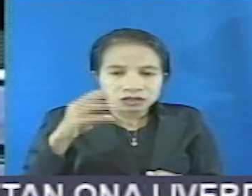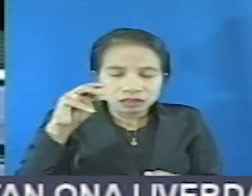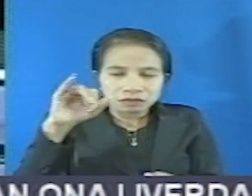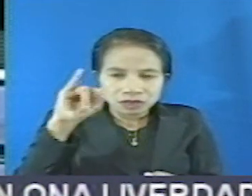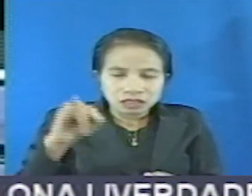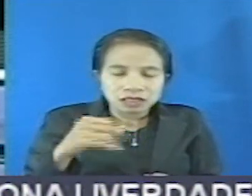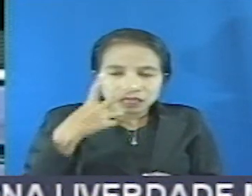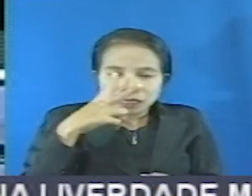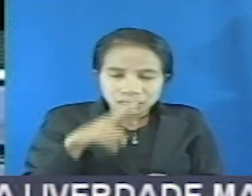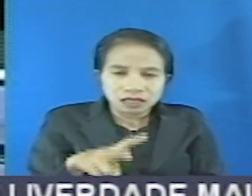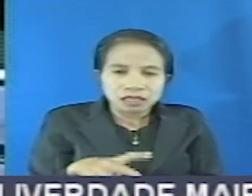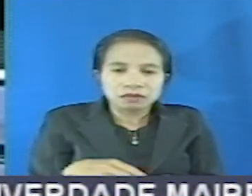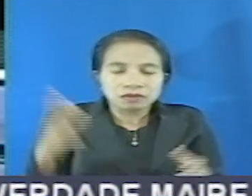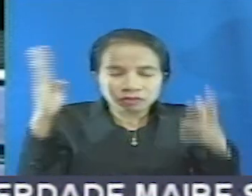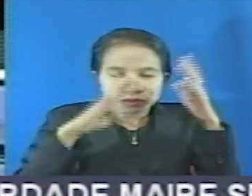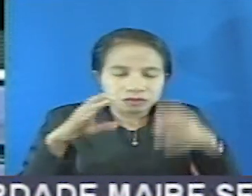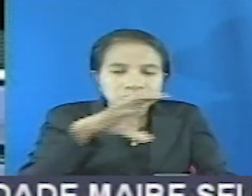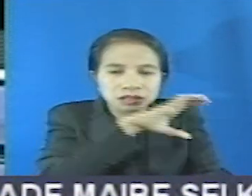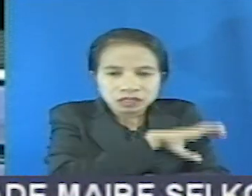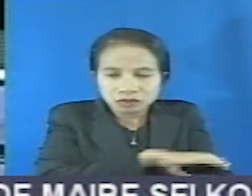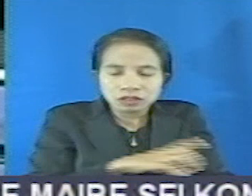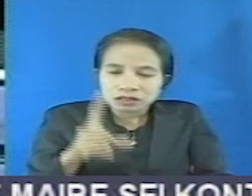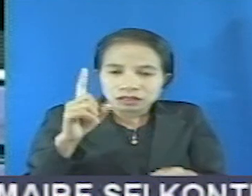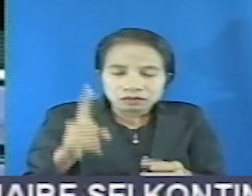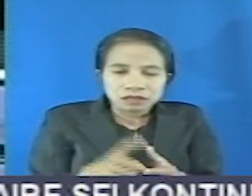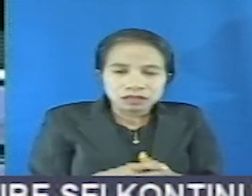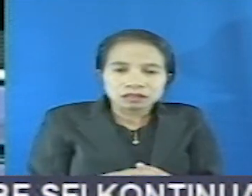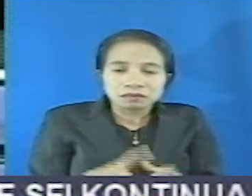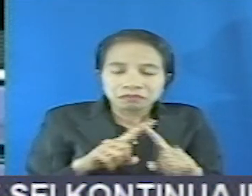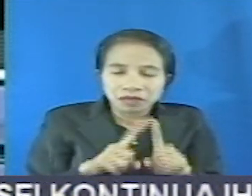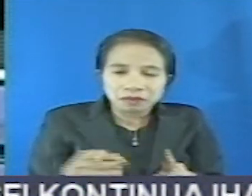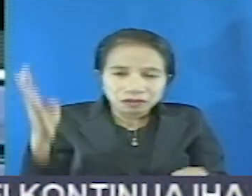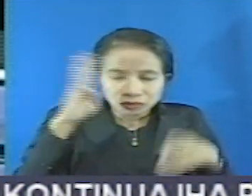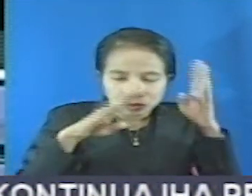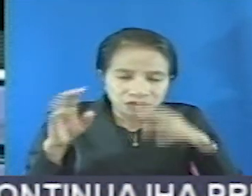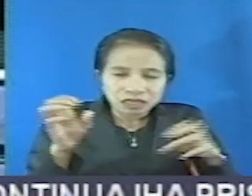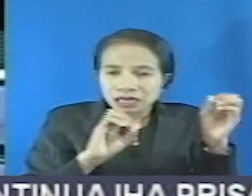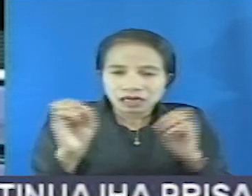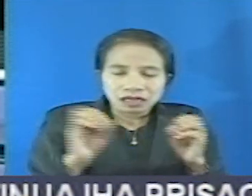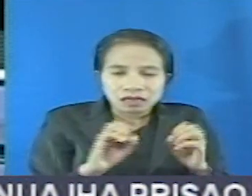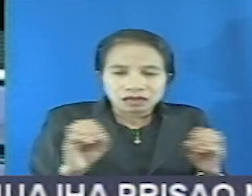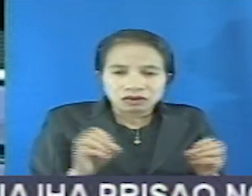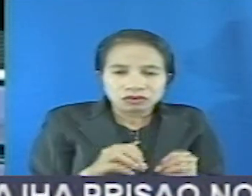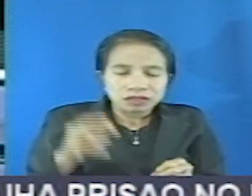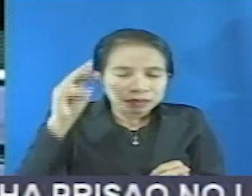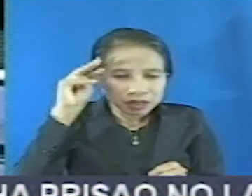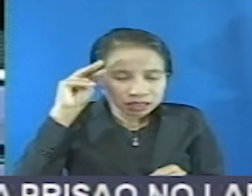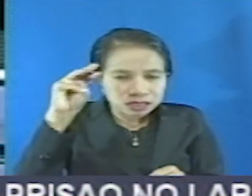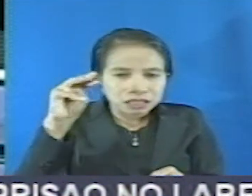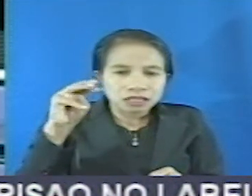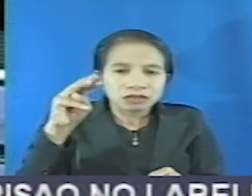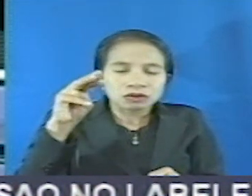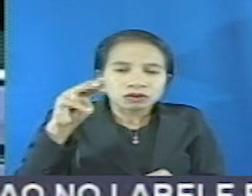sira segurança interna ninia mabe iha kasu ida ne Laos ninia kompetensia. Portanto atu